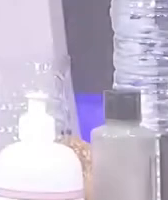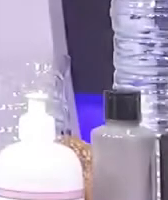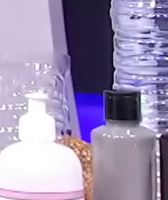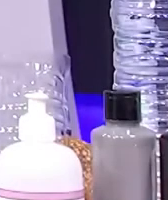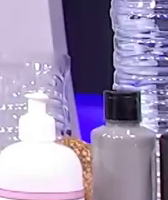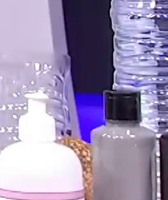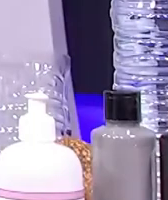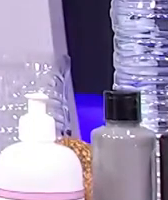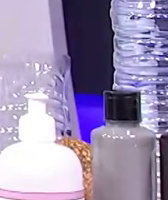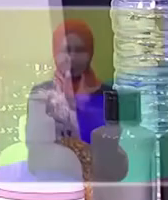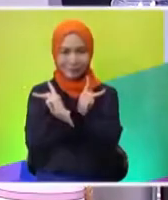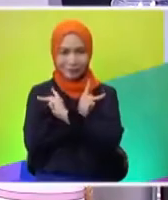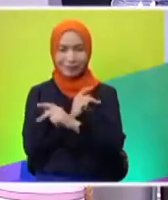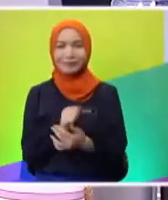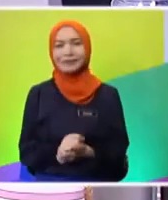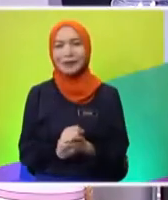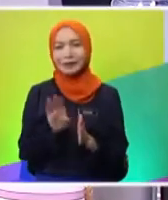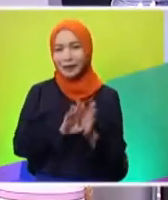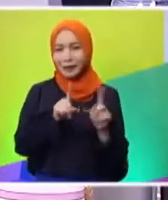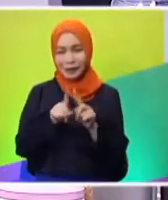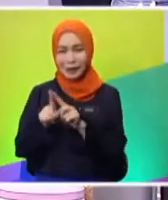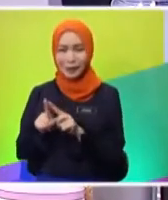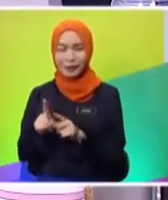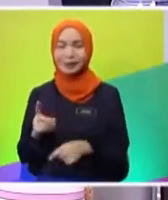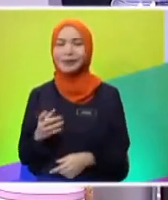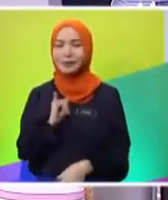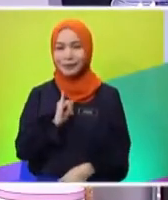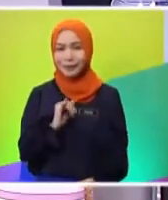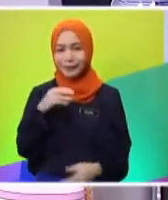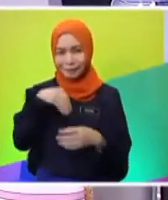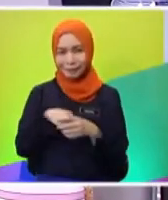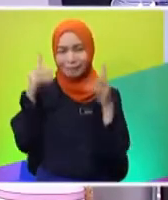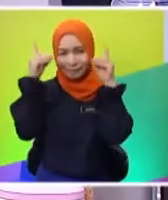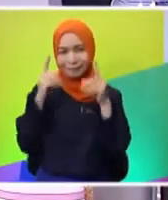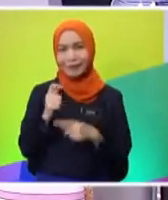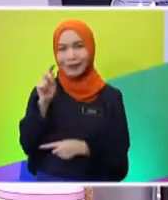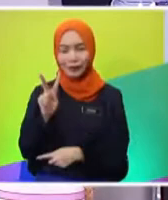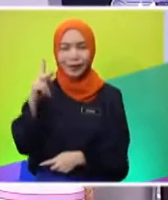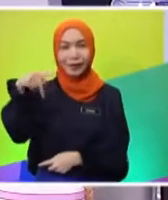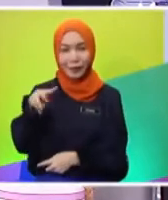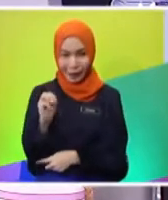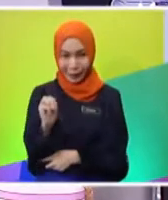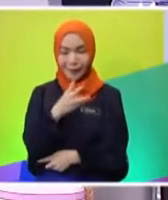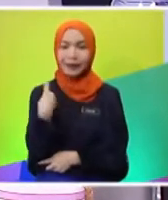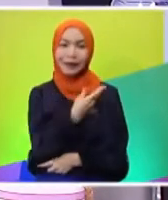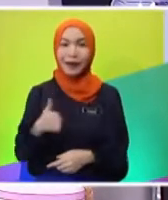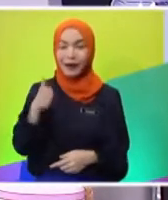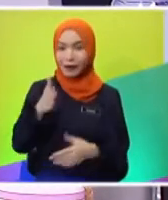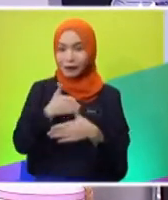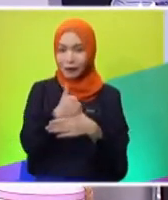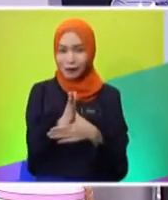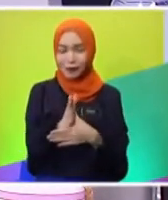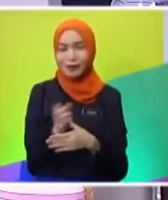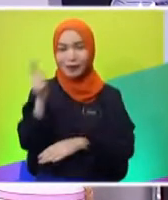Siapakah sekiranya masih lagi bersama kami dalam titik-titik cpm kita tak terus dengan mata pelajaran kita pada hari ini pendidikan